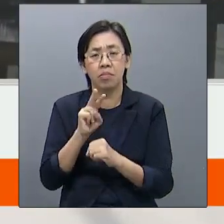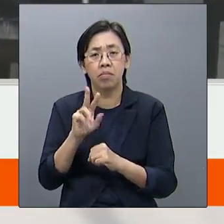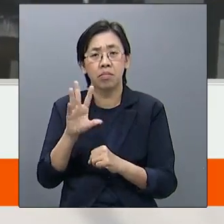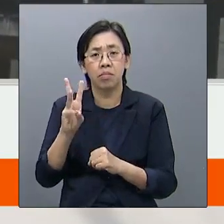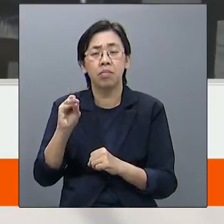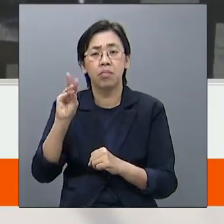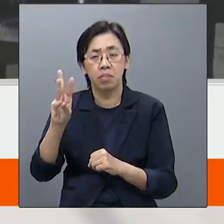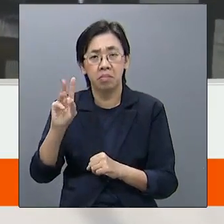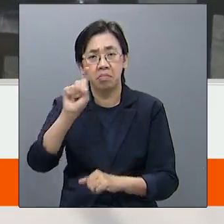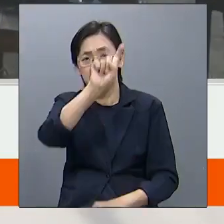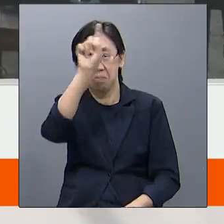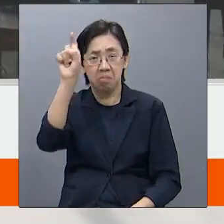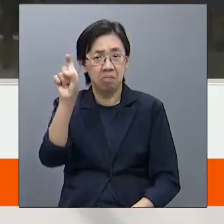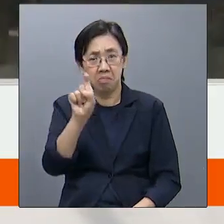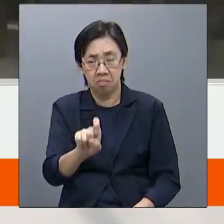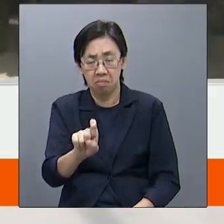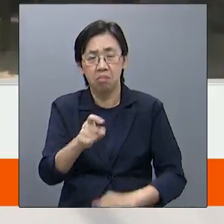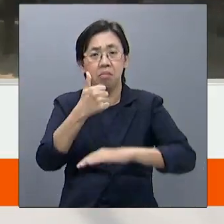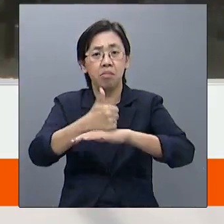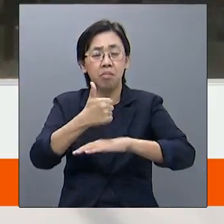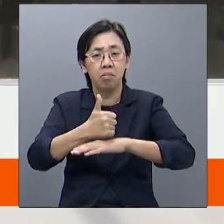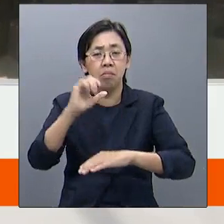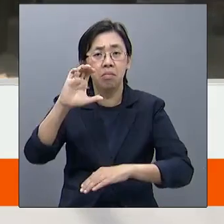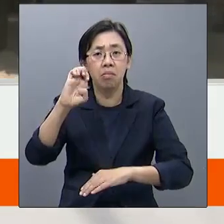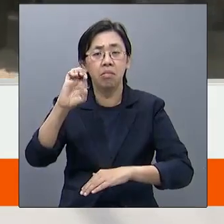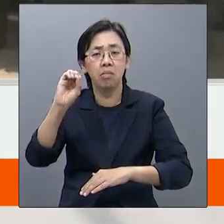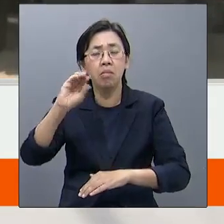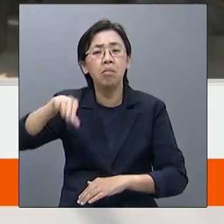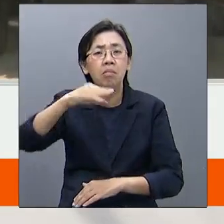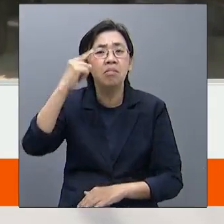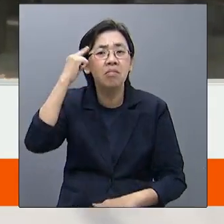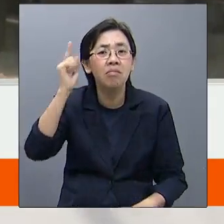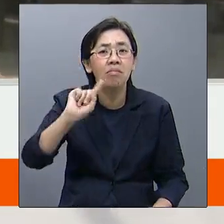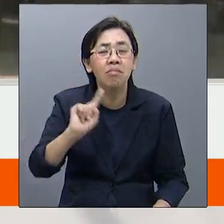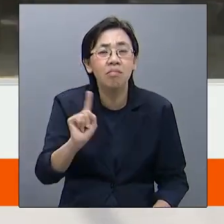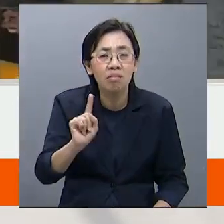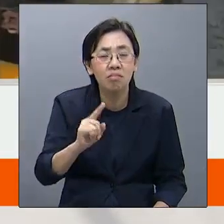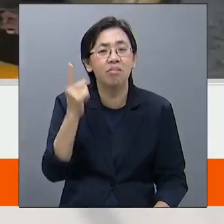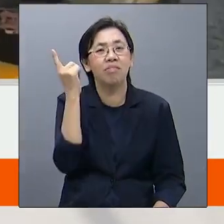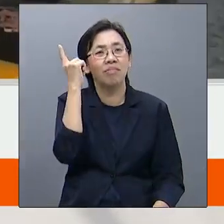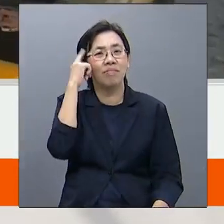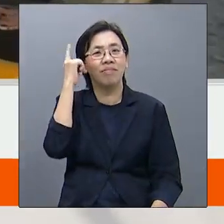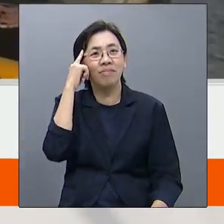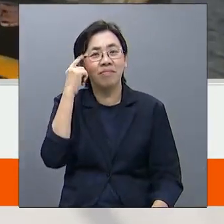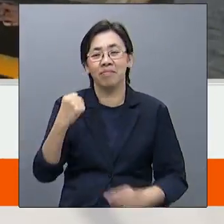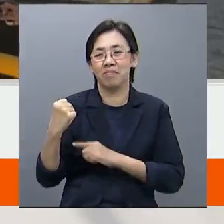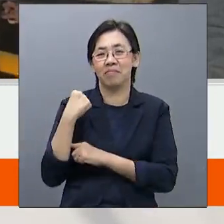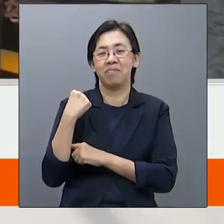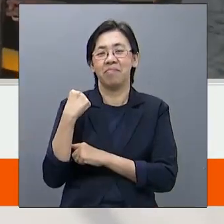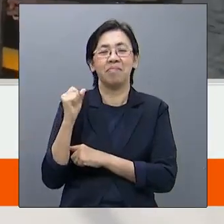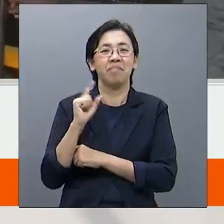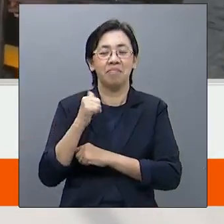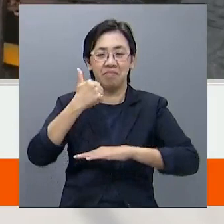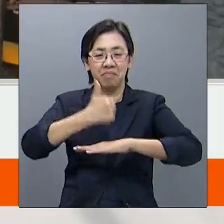ใหญ่ก็คอเวลาเราพูดถึงผู้วา CEO เรานึกถึงอะไรอัี้เวลาเรานึกถงอำนาจทให้กั